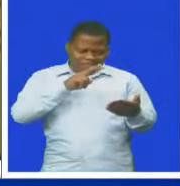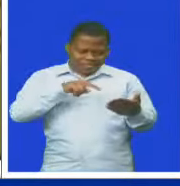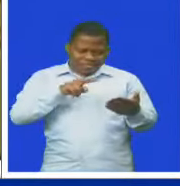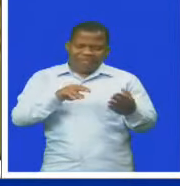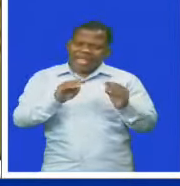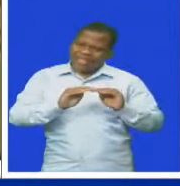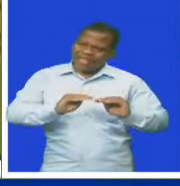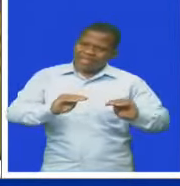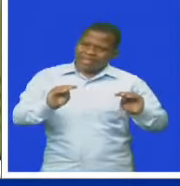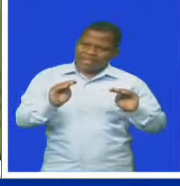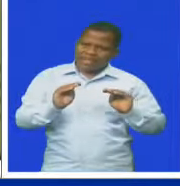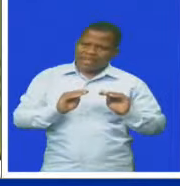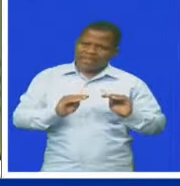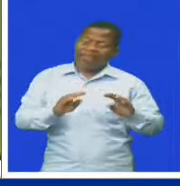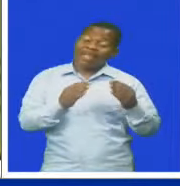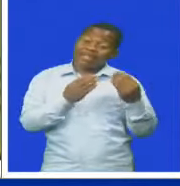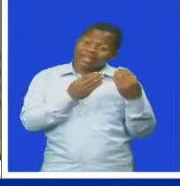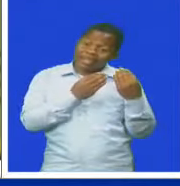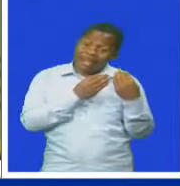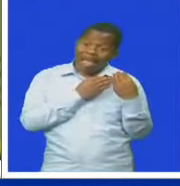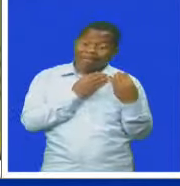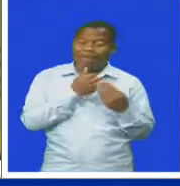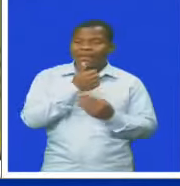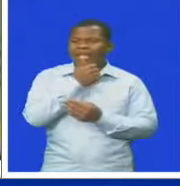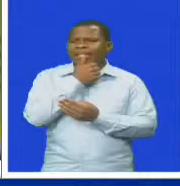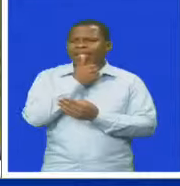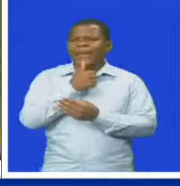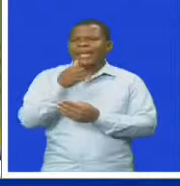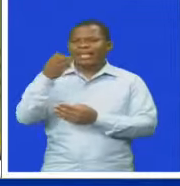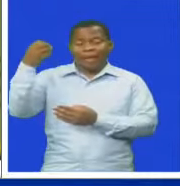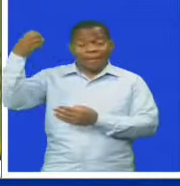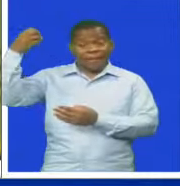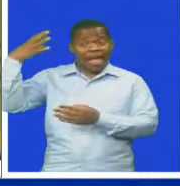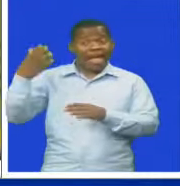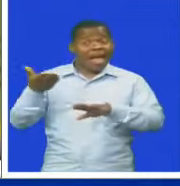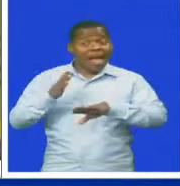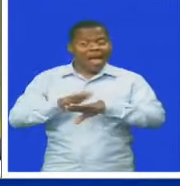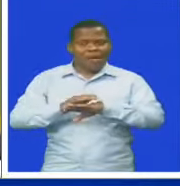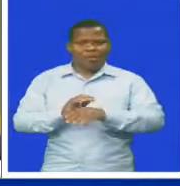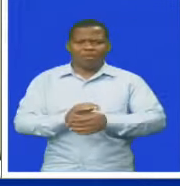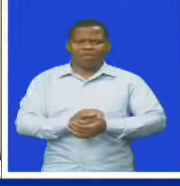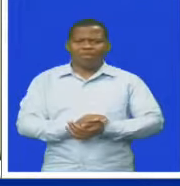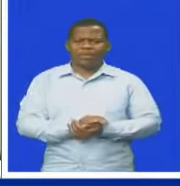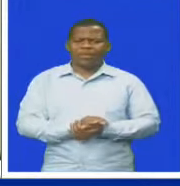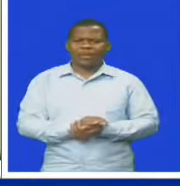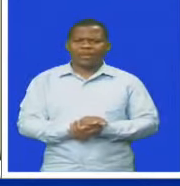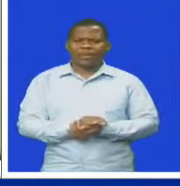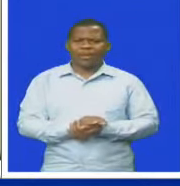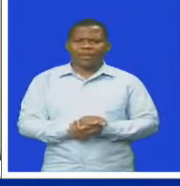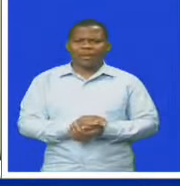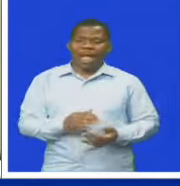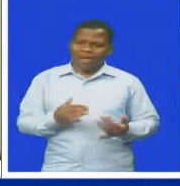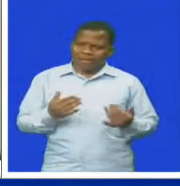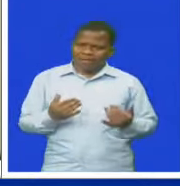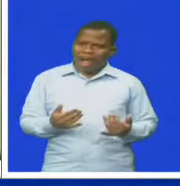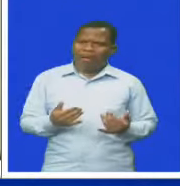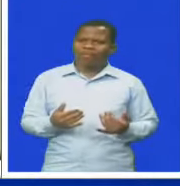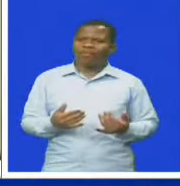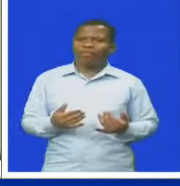ke ukuthi sikwende lokhu ikakhulu ngoba sesikhathini yalo la nesimo semvula